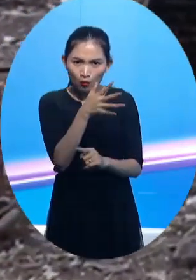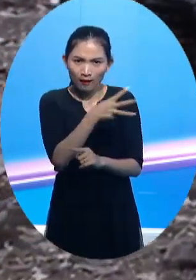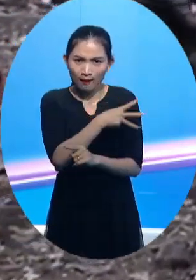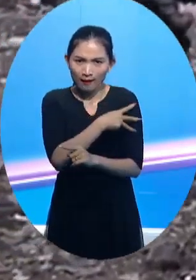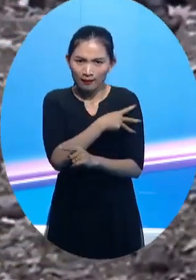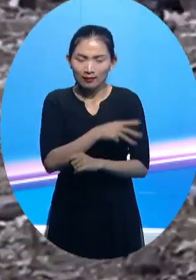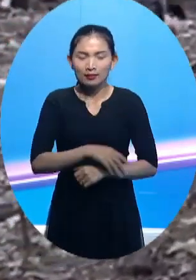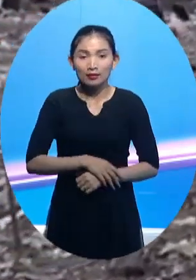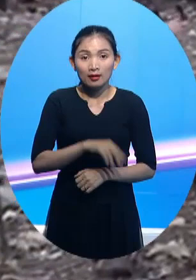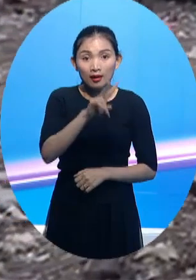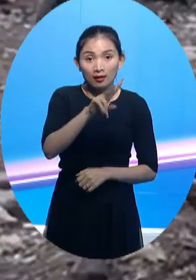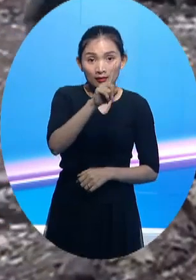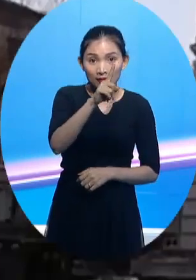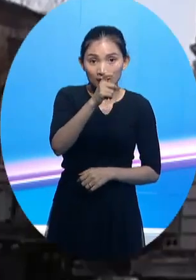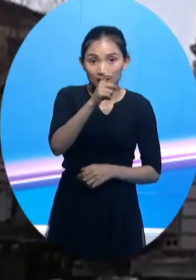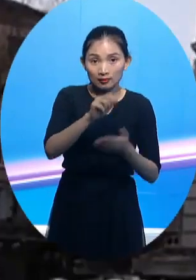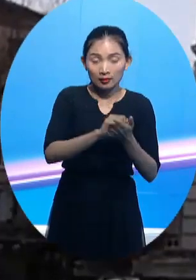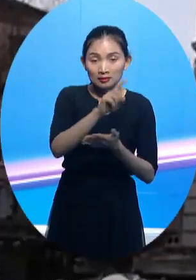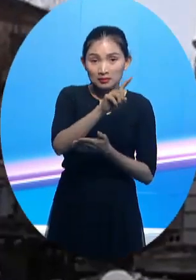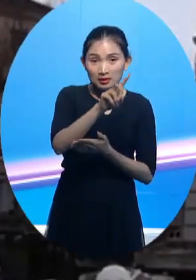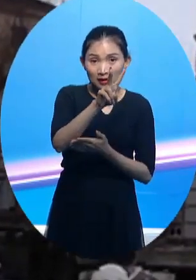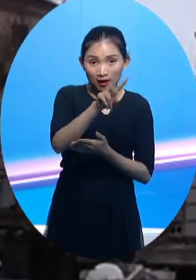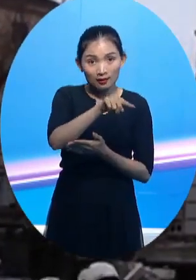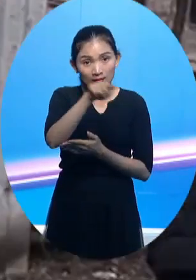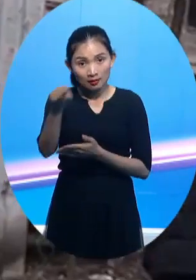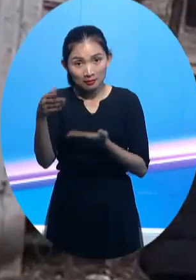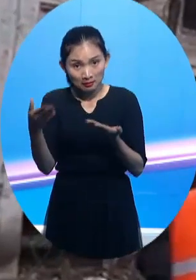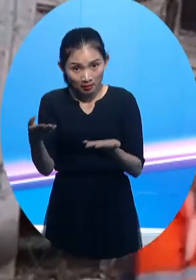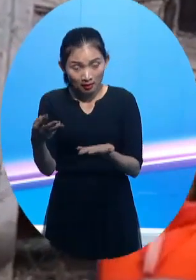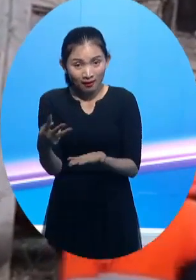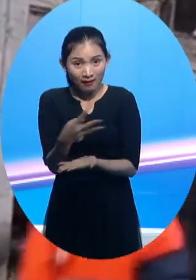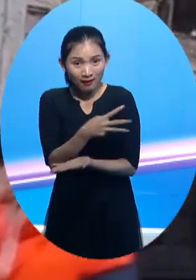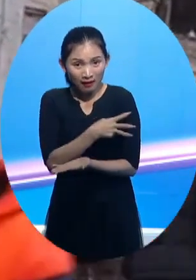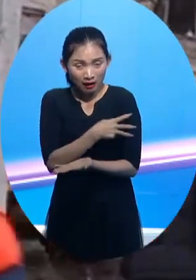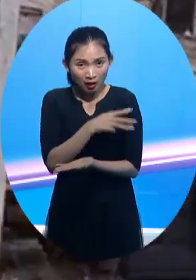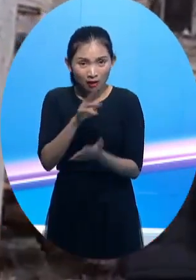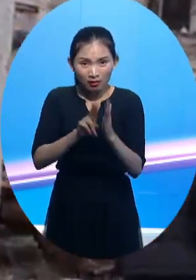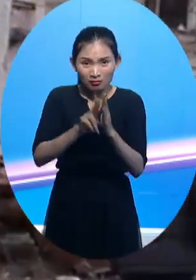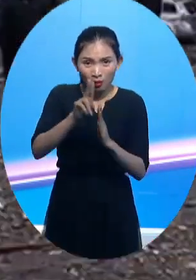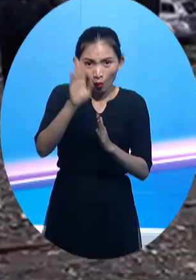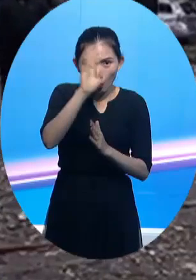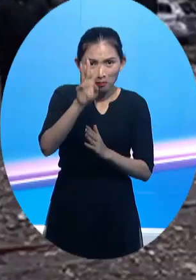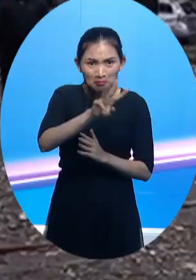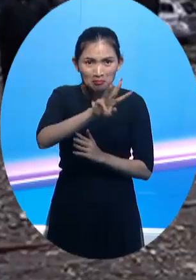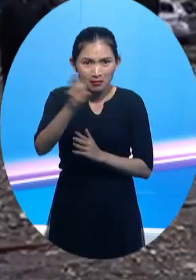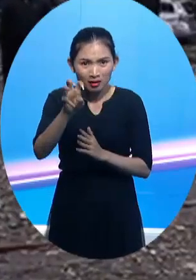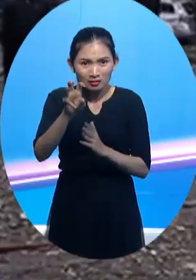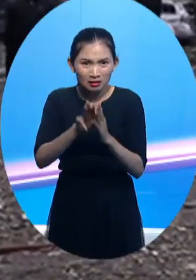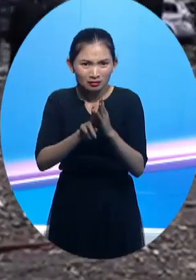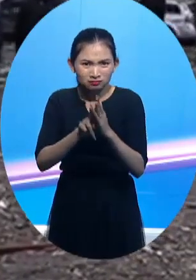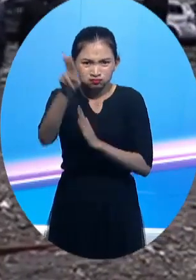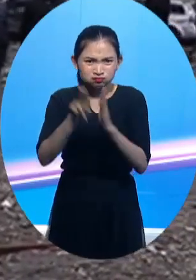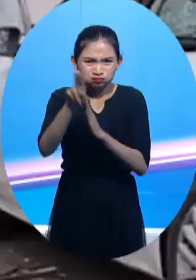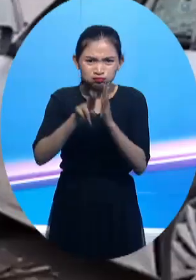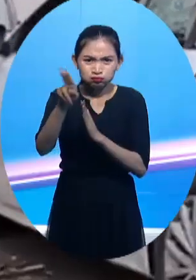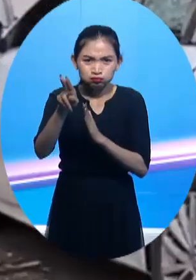29 tháng 12 đến hôm nay Nga đã sử dụng gần 300 tên lửa và hơn 200 UAV chống lại Ukraina đến nay chưa có quốc